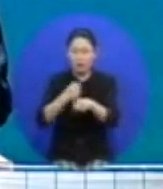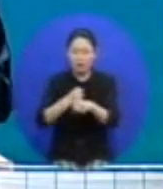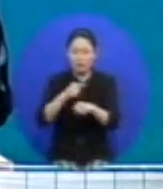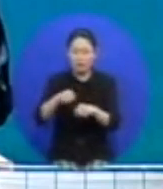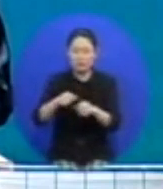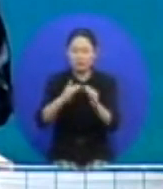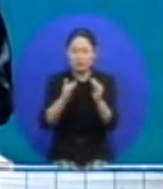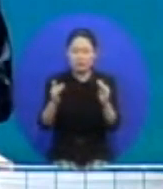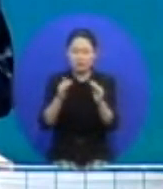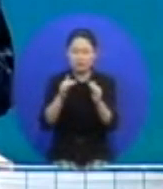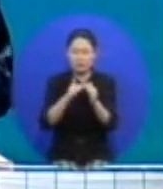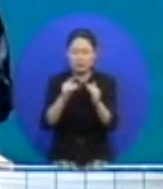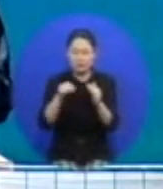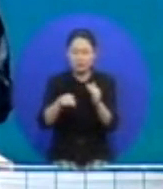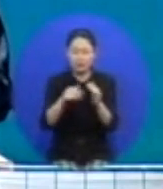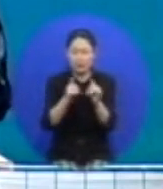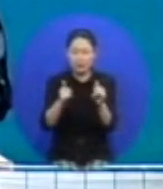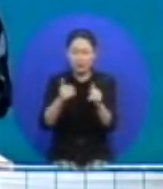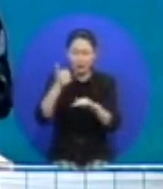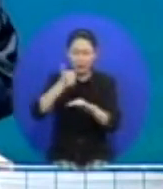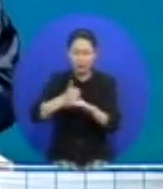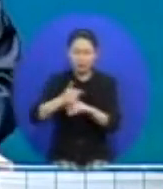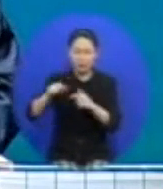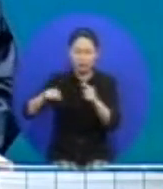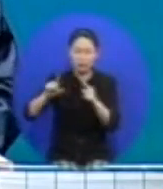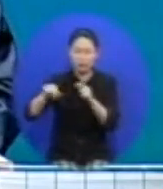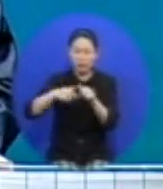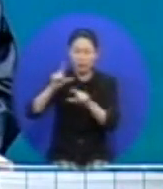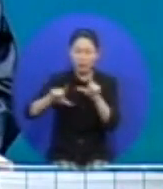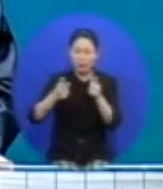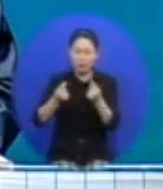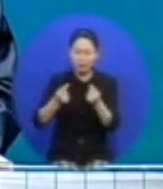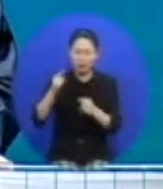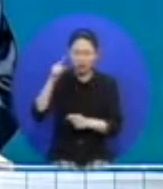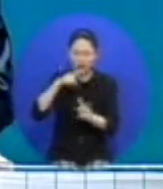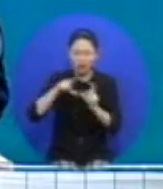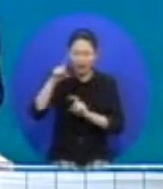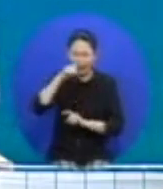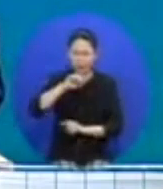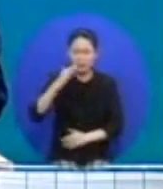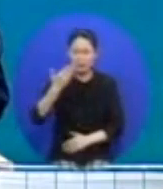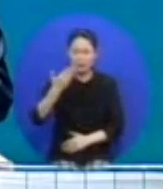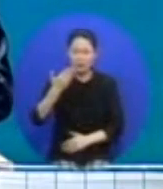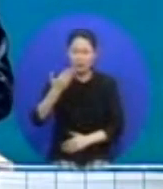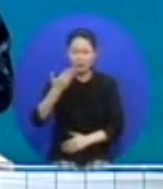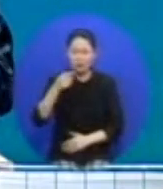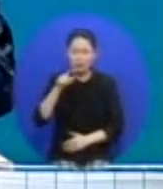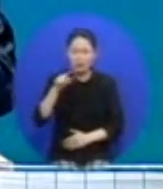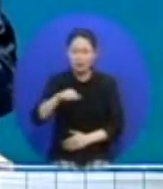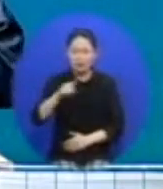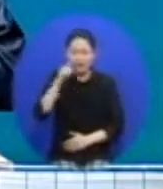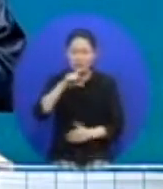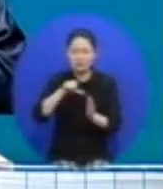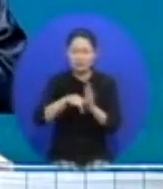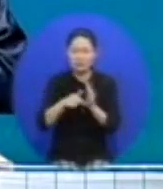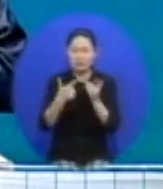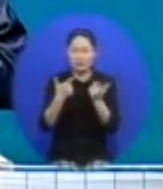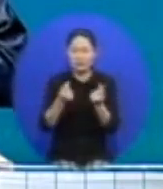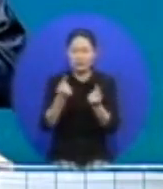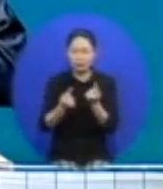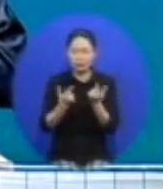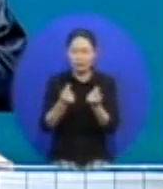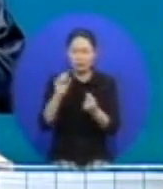되느니라 이 악한 세대가 또한 이렇게 되리라 여기서 집이라고 하는 것은 사람의 마음을